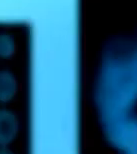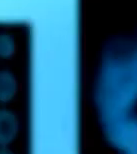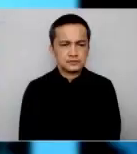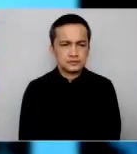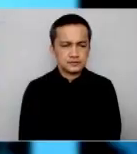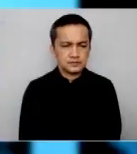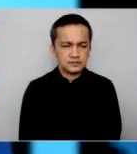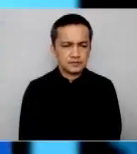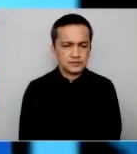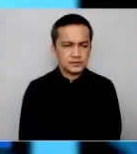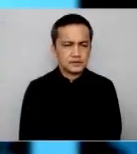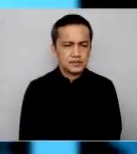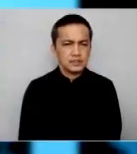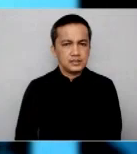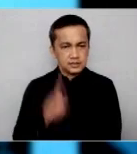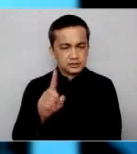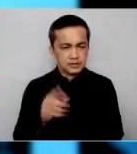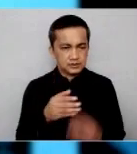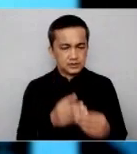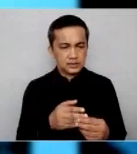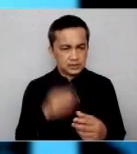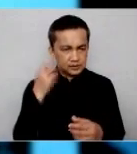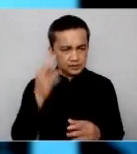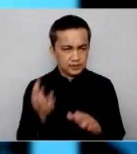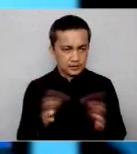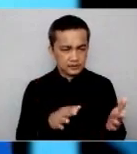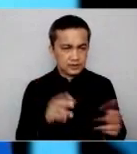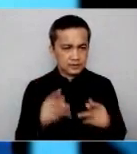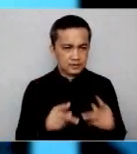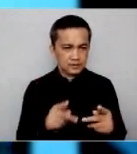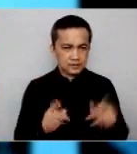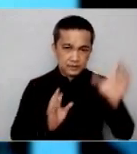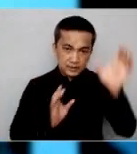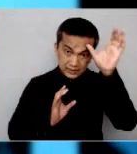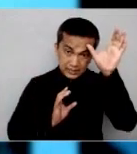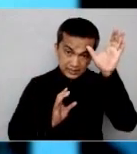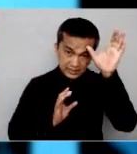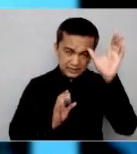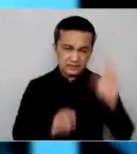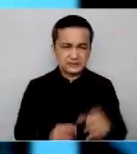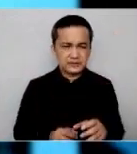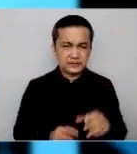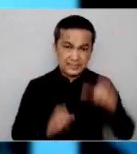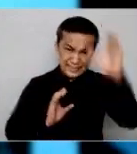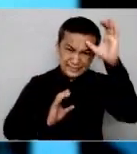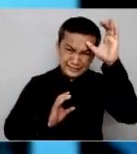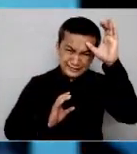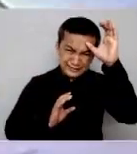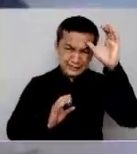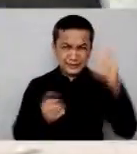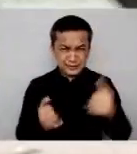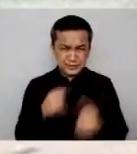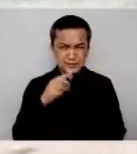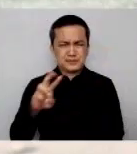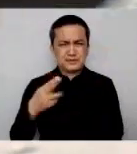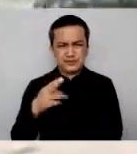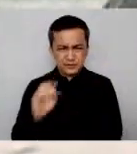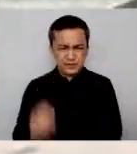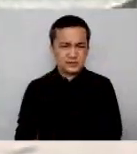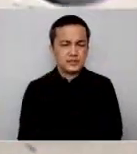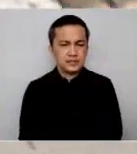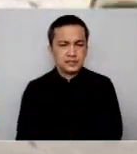Isa sa mga nangungunang dahilan ng pagkamatay ng mga tao ang cancer ngayon ayon sa World Health Organization. Dito sa